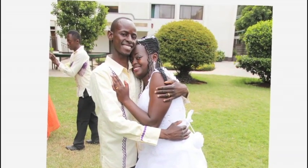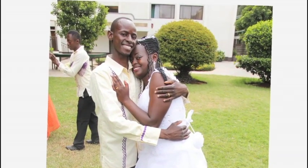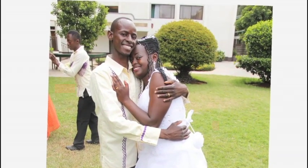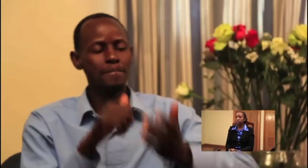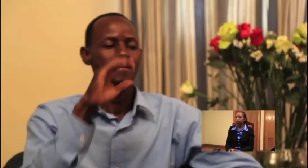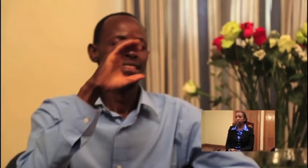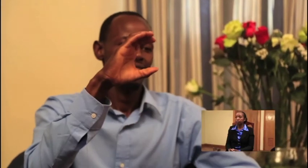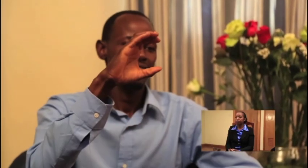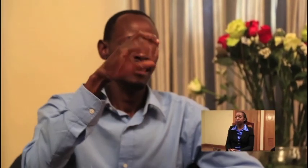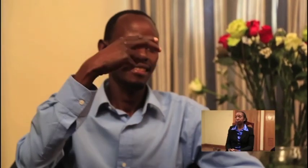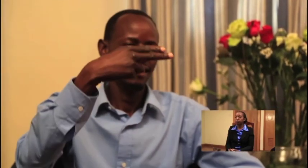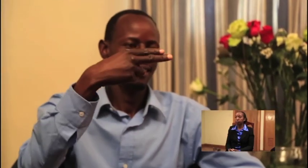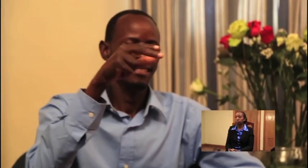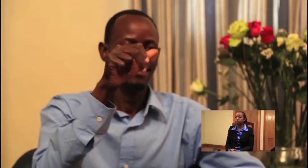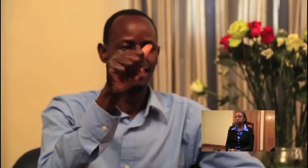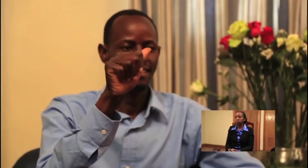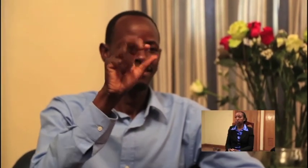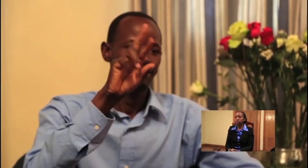My name is